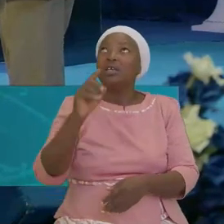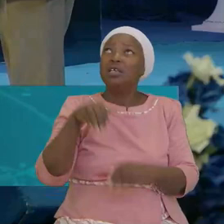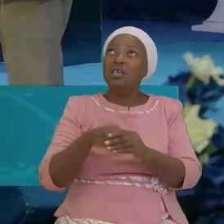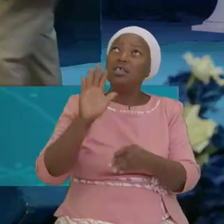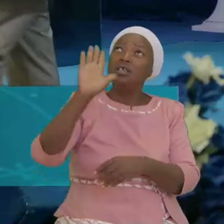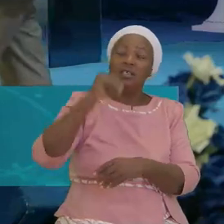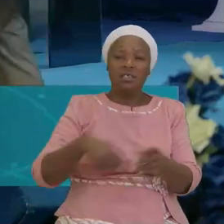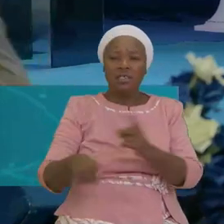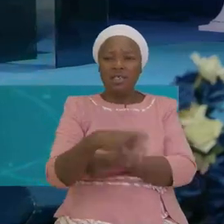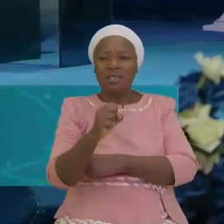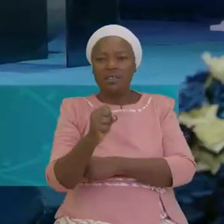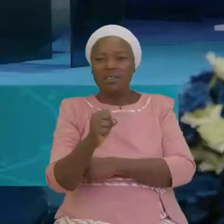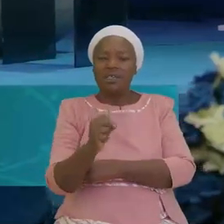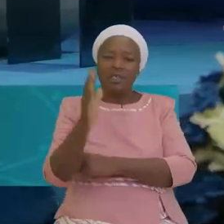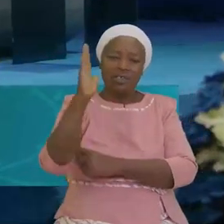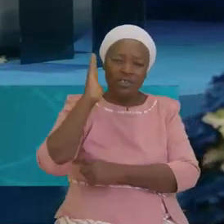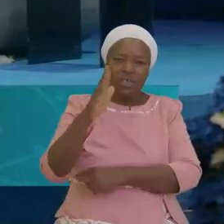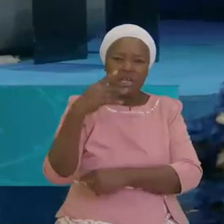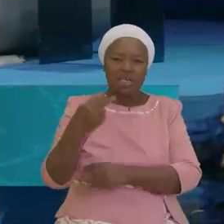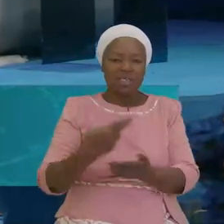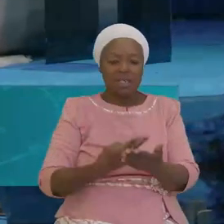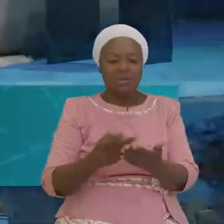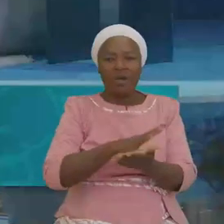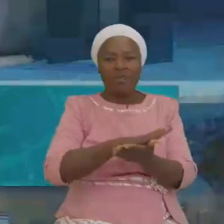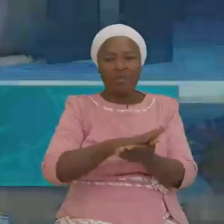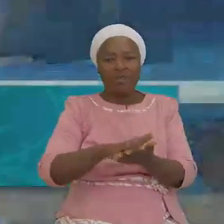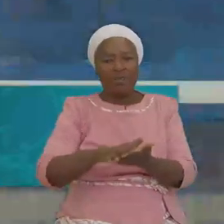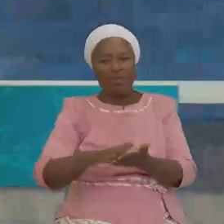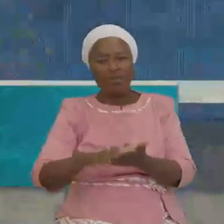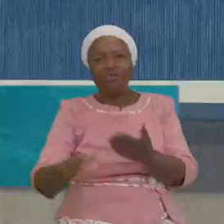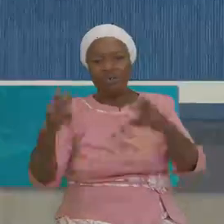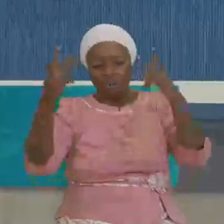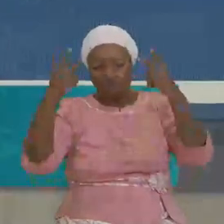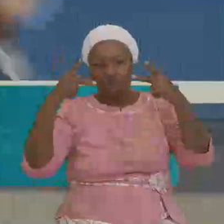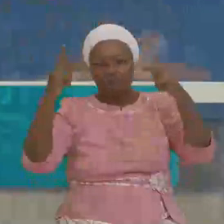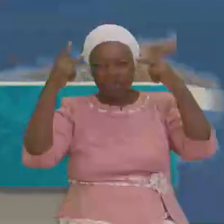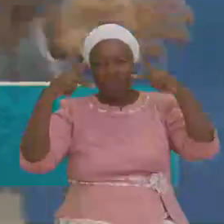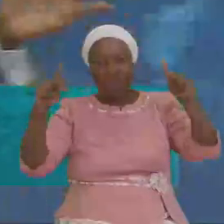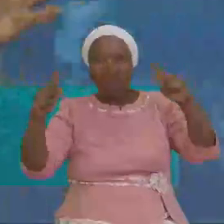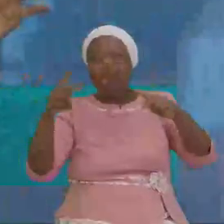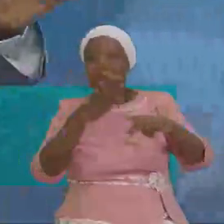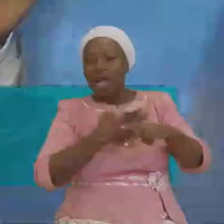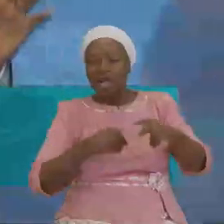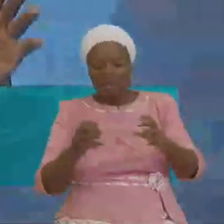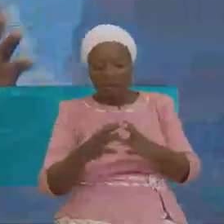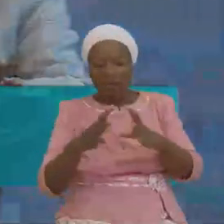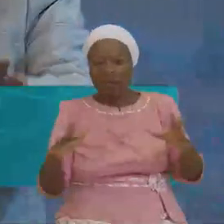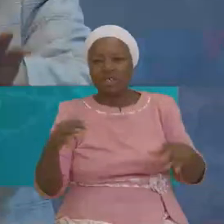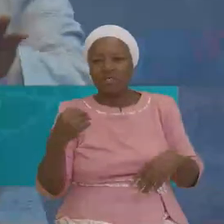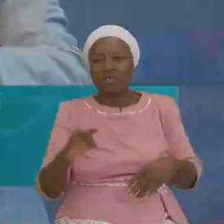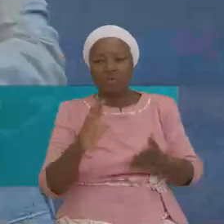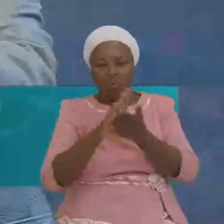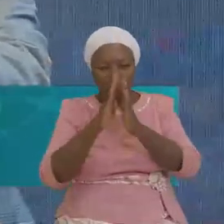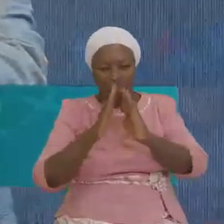lorsqu'il est arrivé, en ces jours, le juste fleurira.